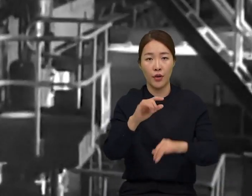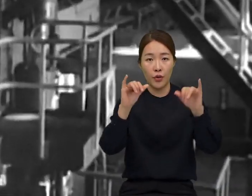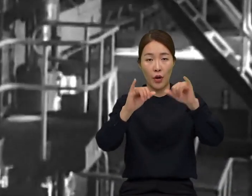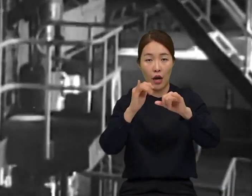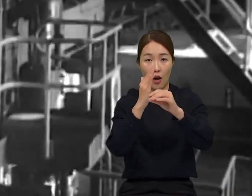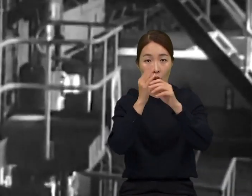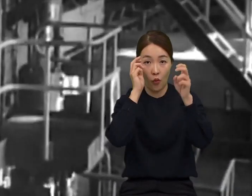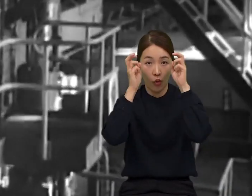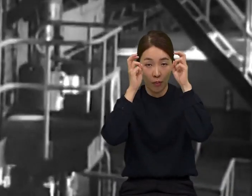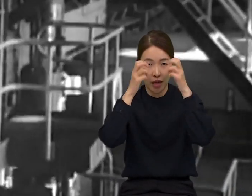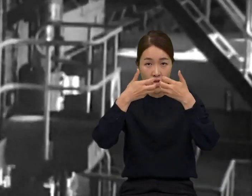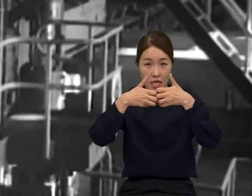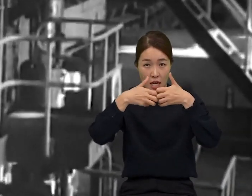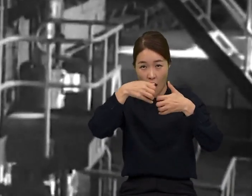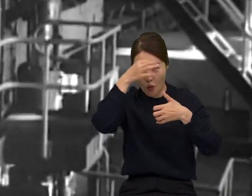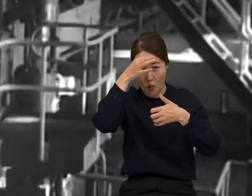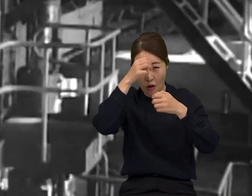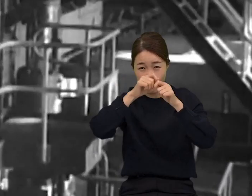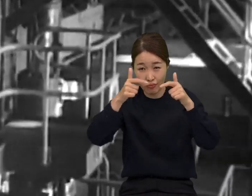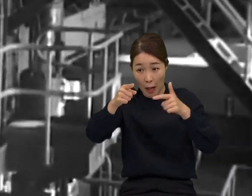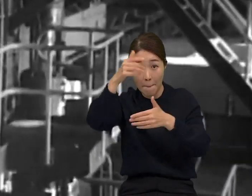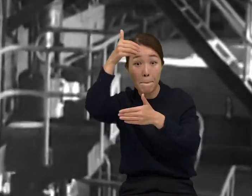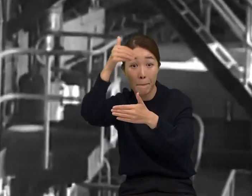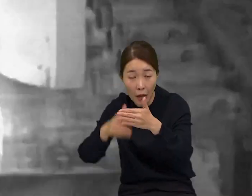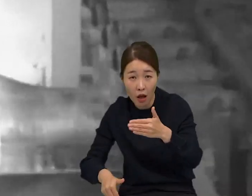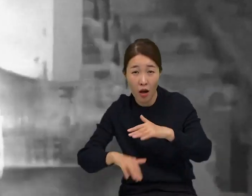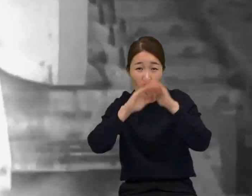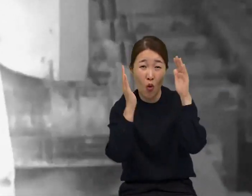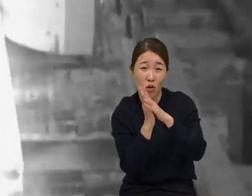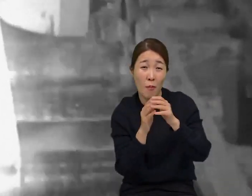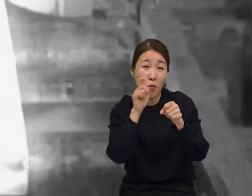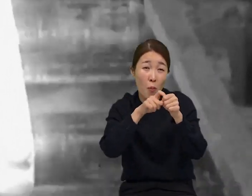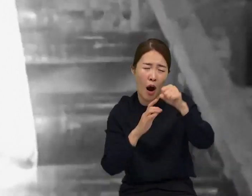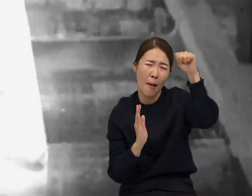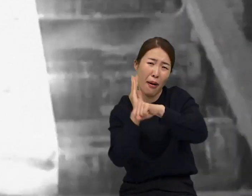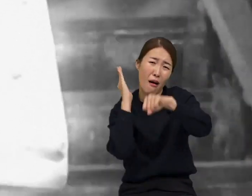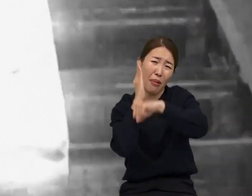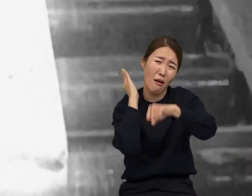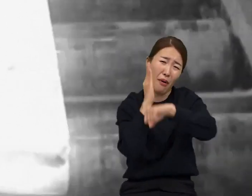중화공업화는 기계공업 부문을 제외하고는 모두 초과 목표를 달성했고